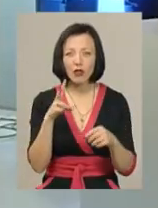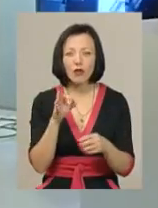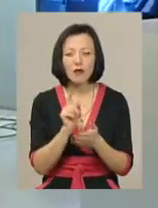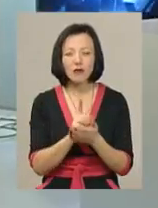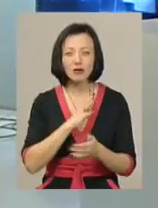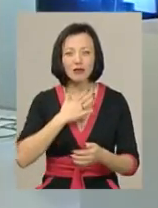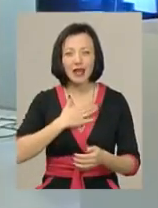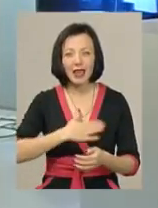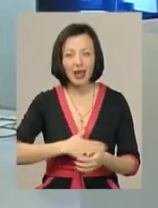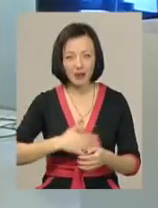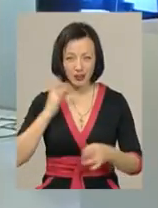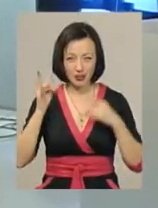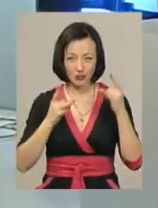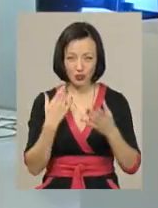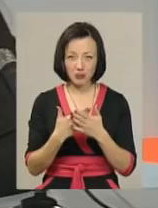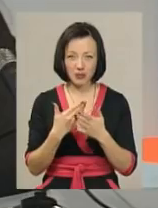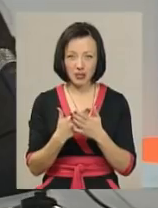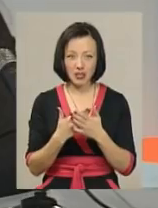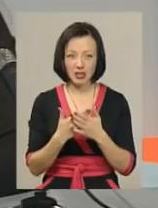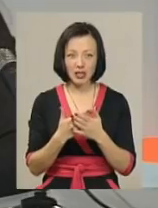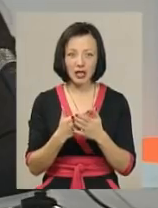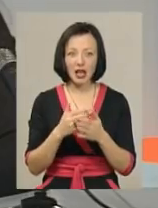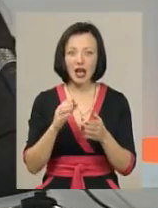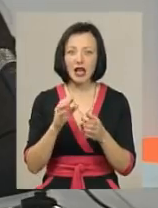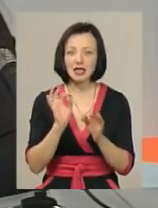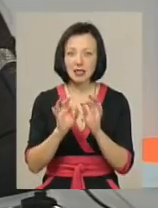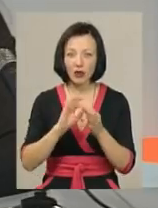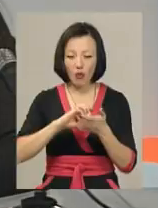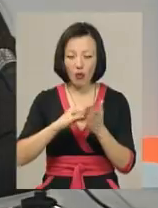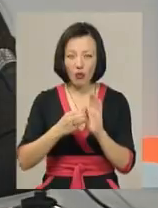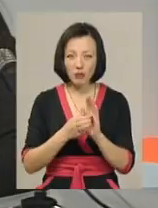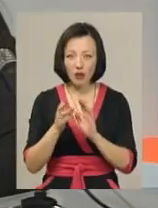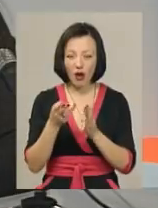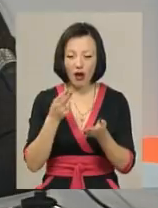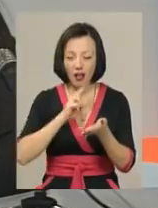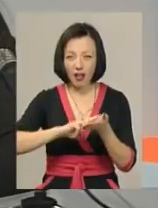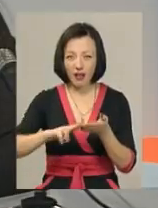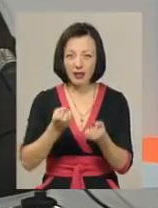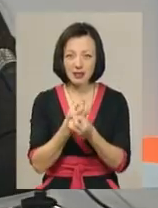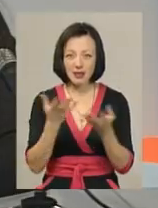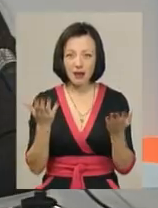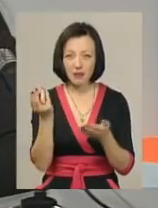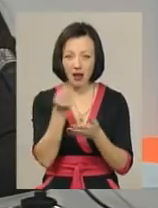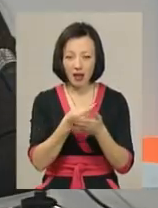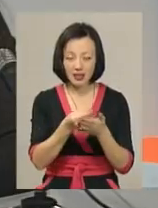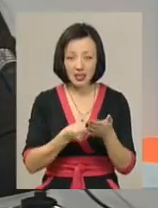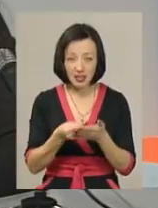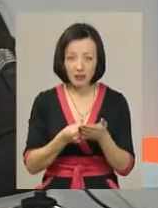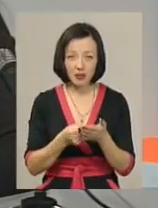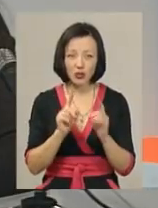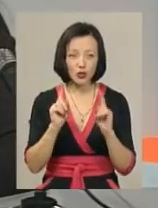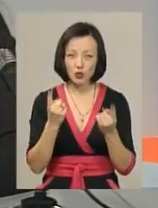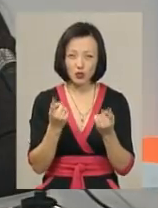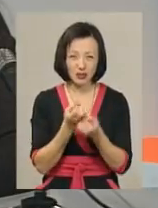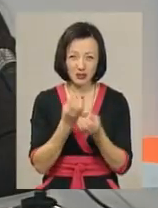бути приємний звук Візьміть сірникові коробочки обклейте їх якимись яскравими картинками але не дуже